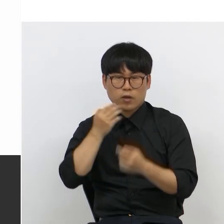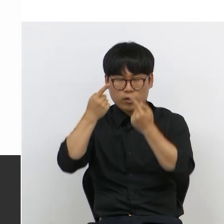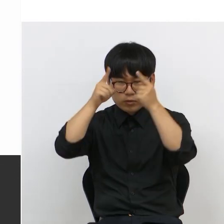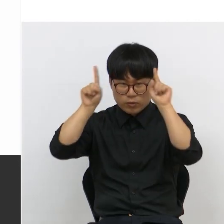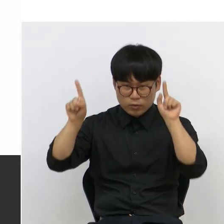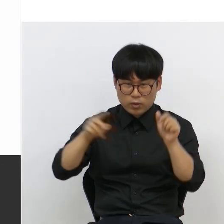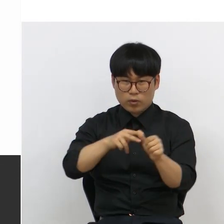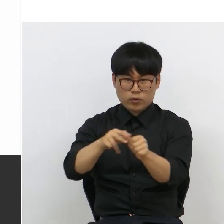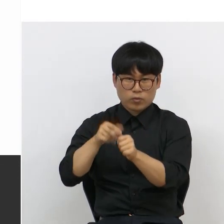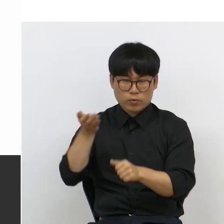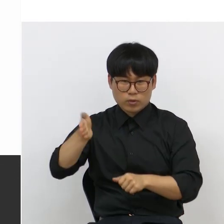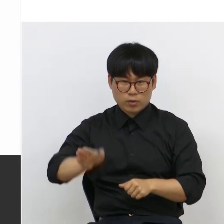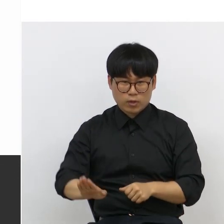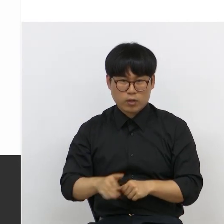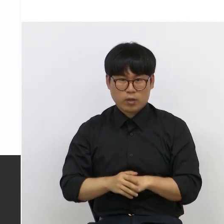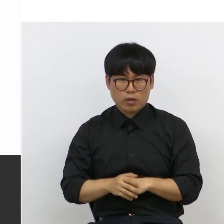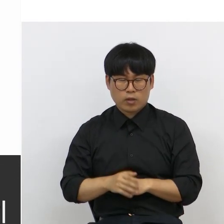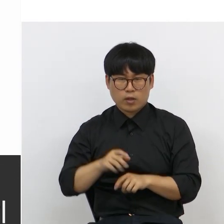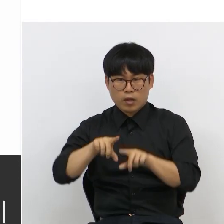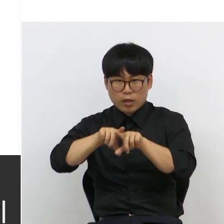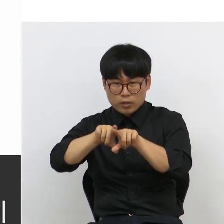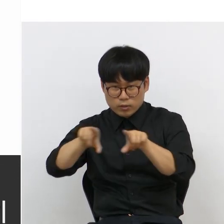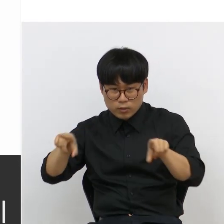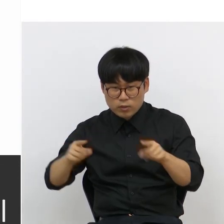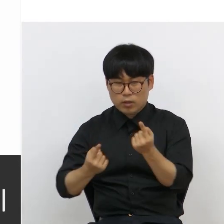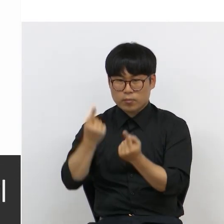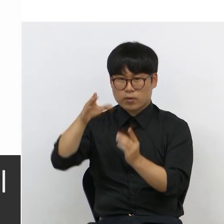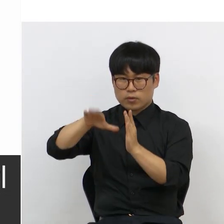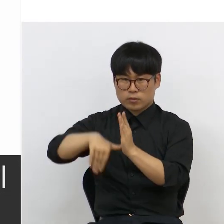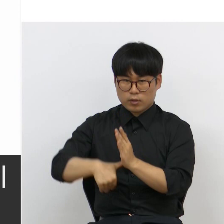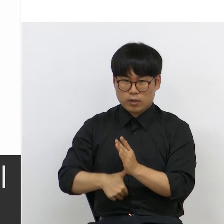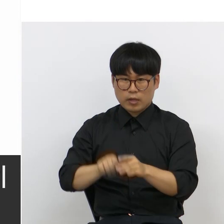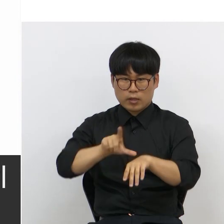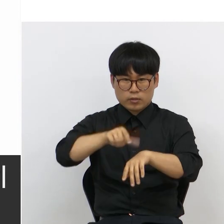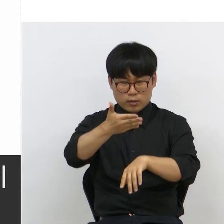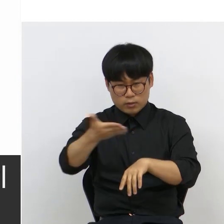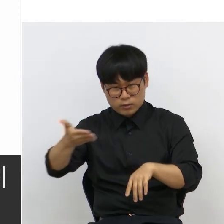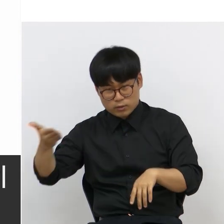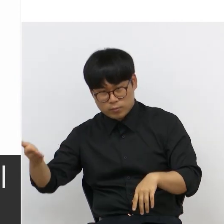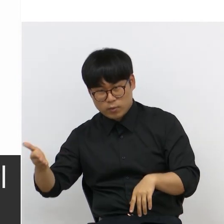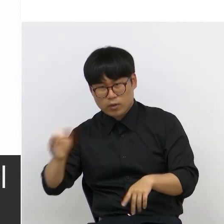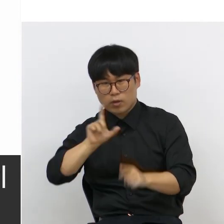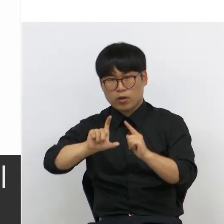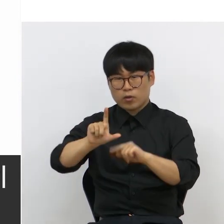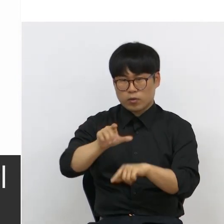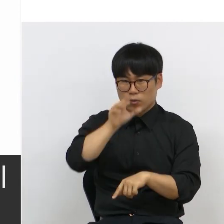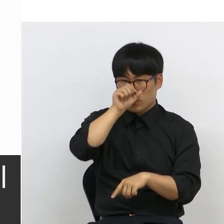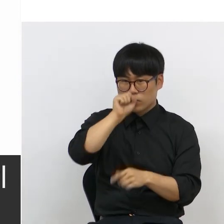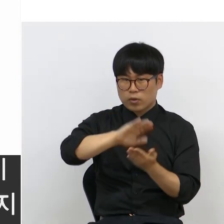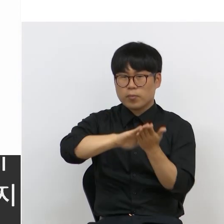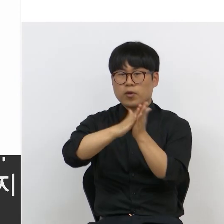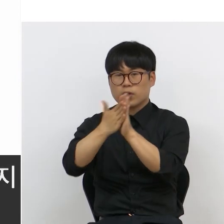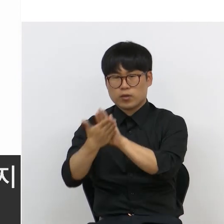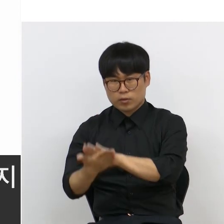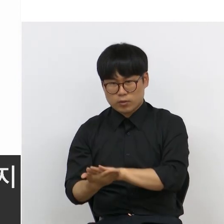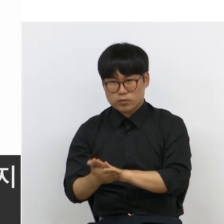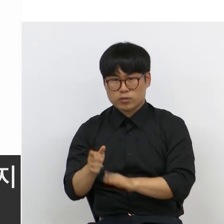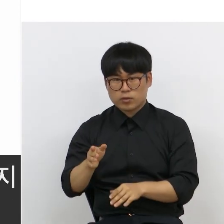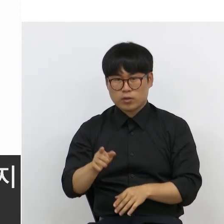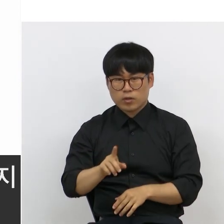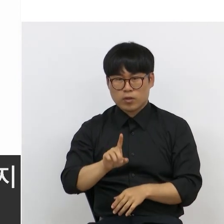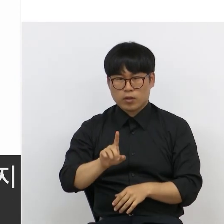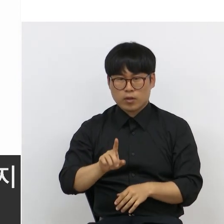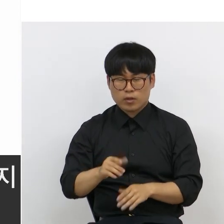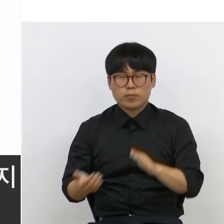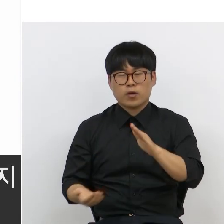거지만 정상에 비해서 시간이 지나서 좋아지는 것이 어떤 특정한 기형이 있을 때는